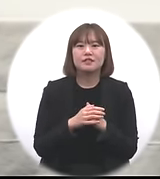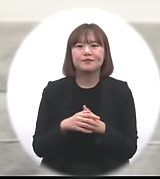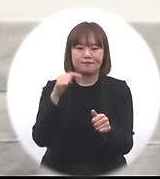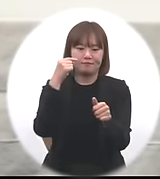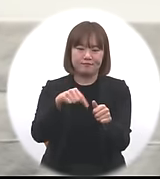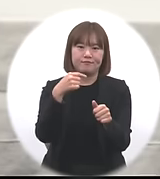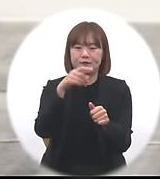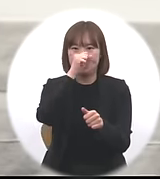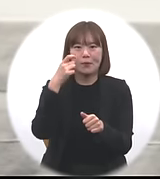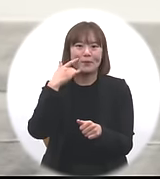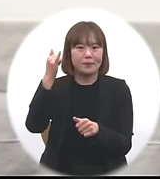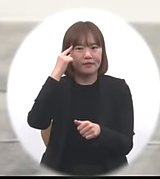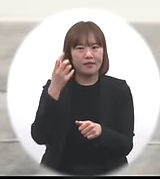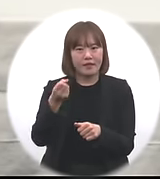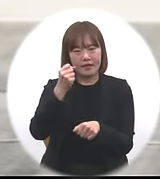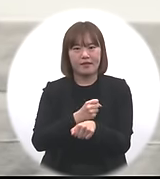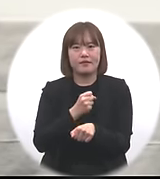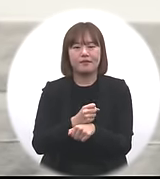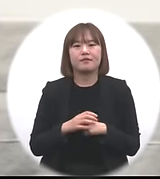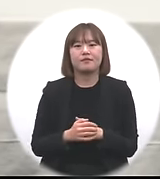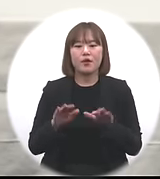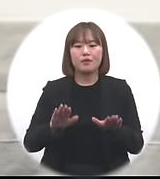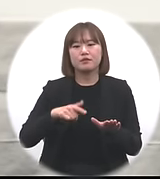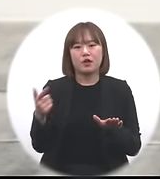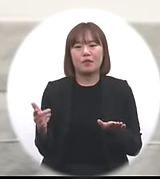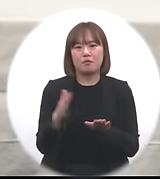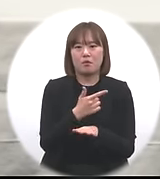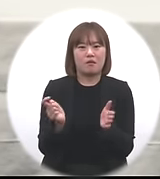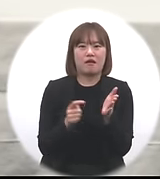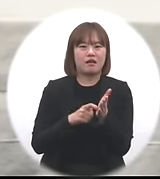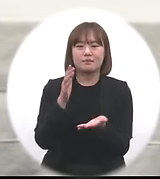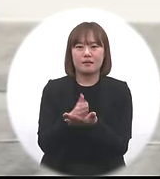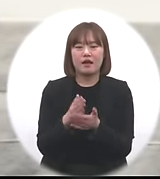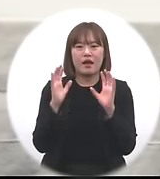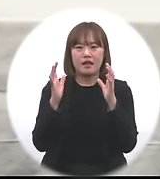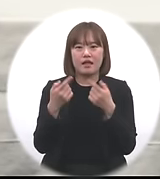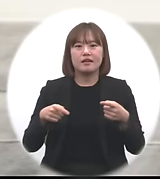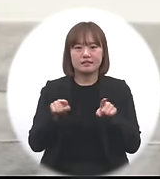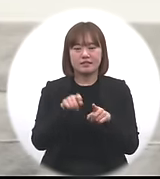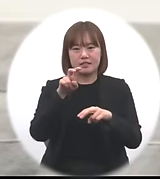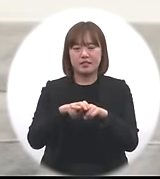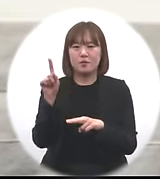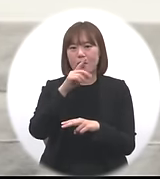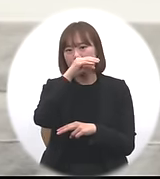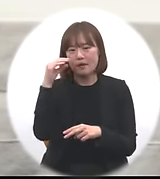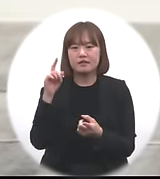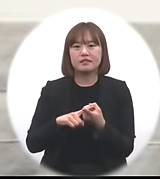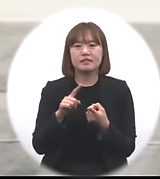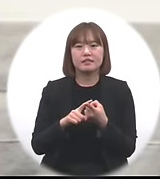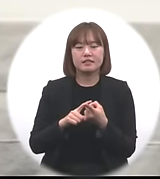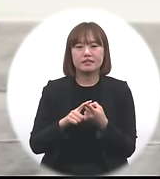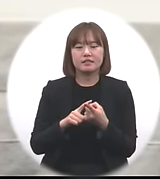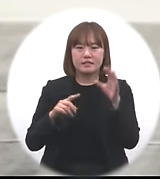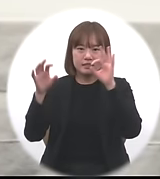진정한 훈육이고 좋은 부모가 아닐까라는 생각도 해봅니다. 오늘 저녁 때부터 너무 서두르지 마시고 애들과 앉아서 어떤 것들이 올바른